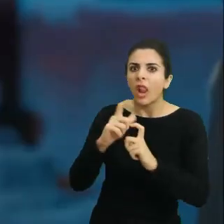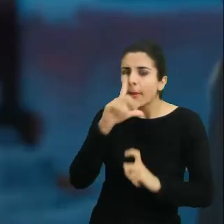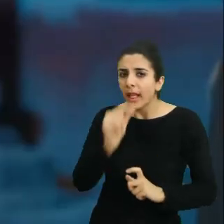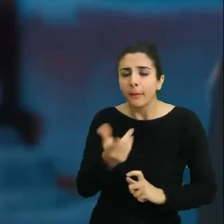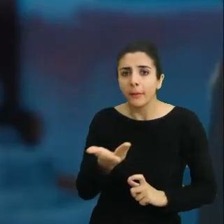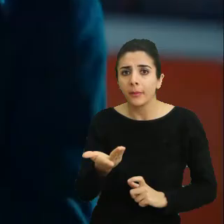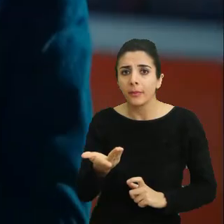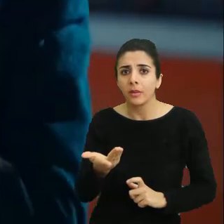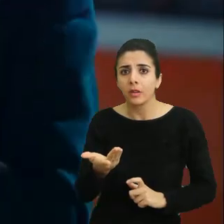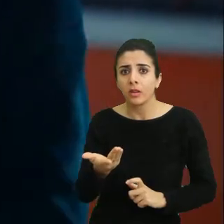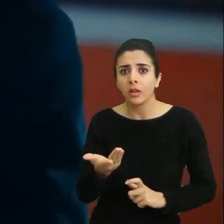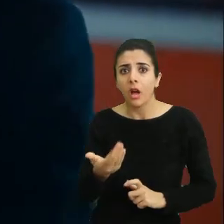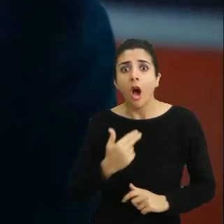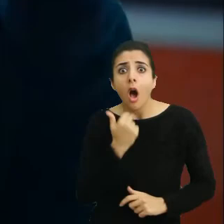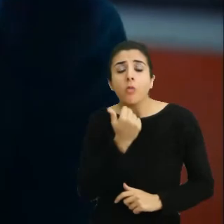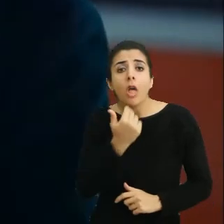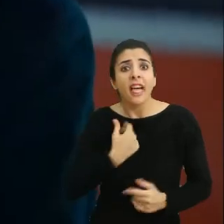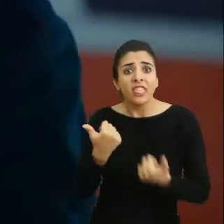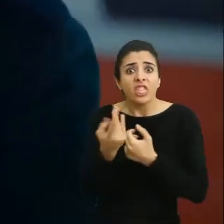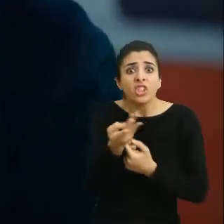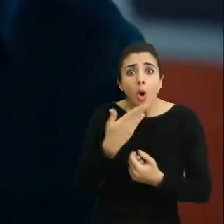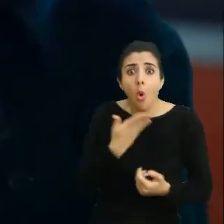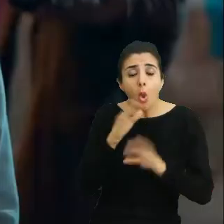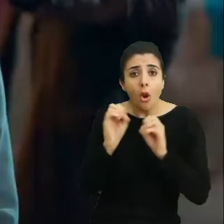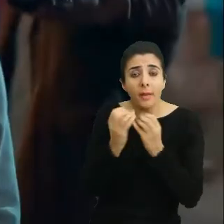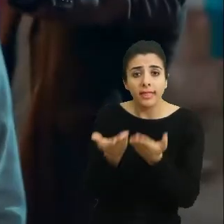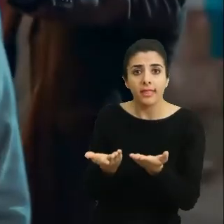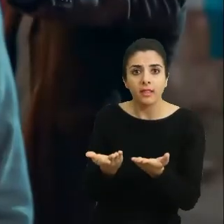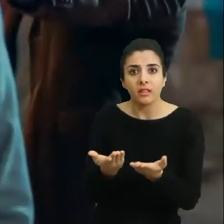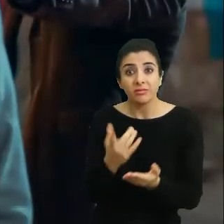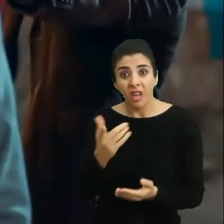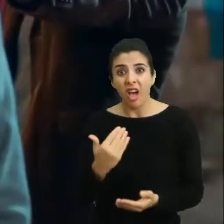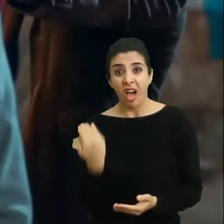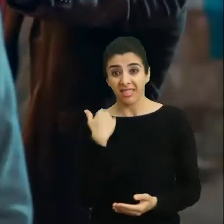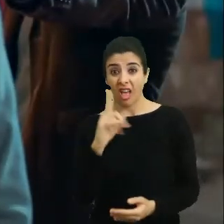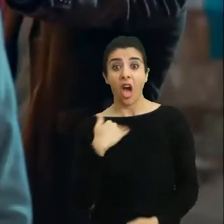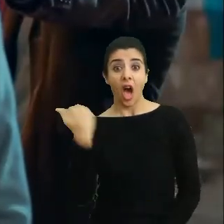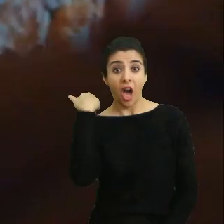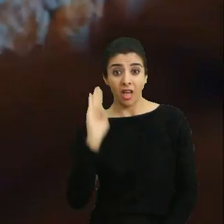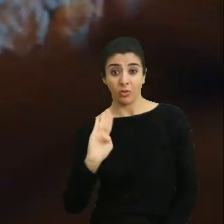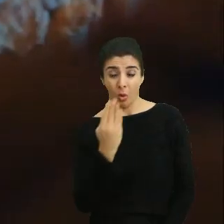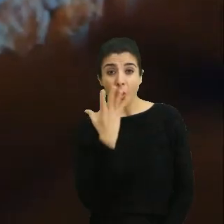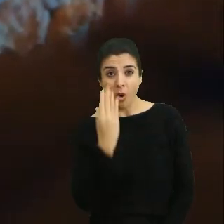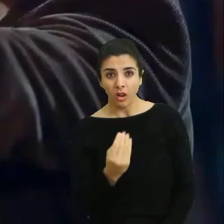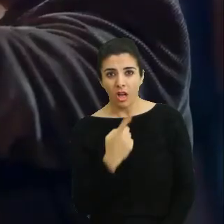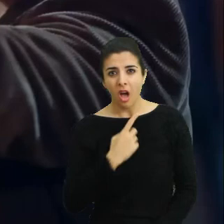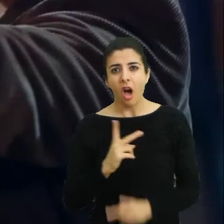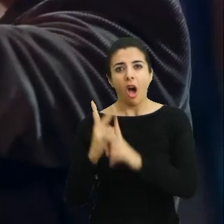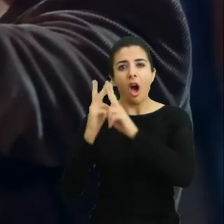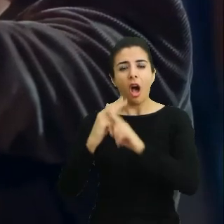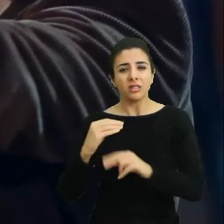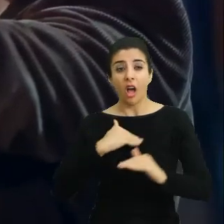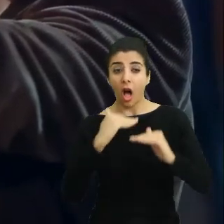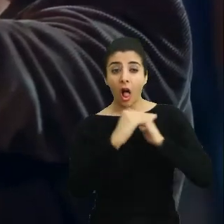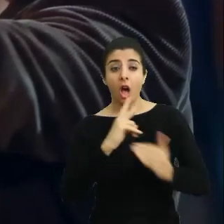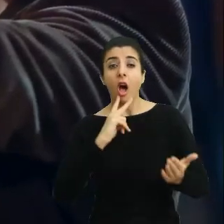kim? Ablamın nişanlısı. Bizim okulda öğretmen. Sırf arkanı döndün diye. Hayali zannettiğin halkın